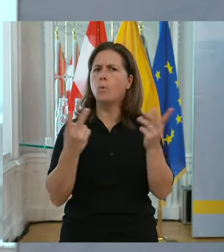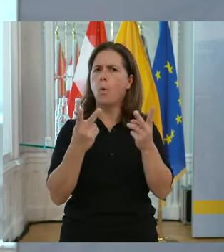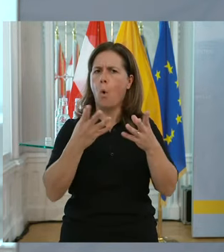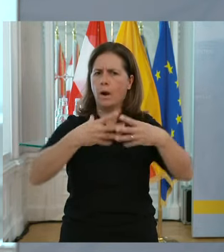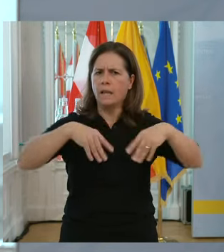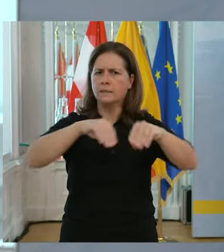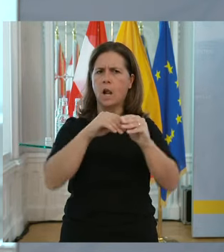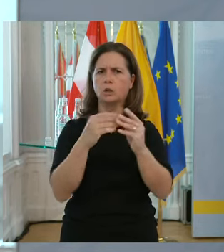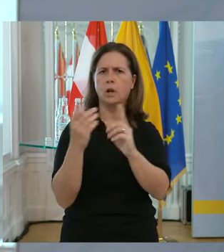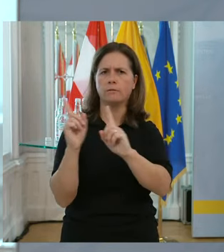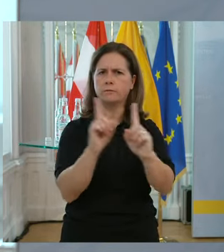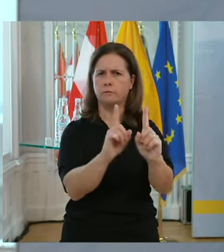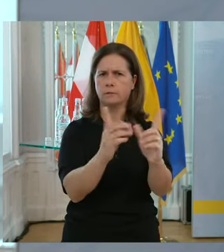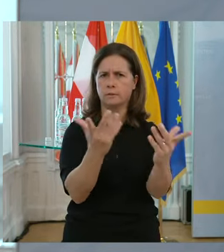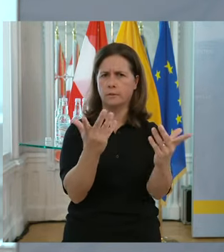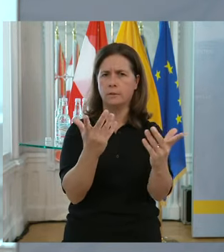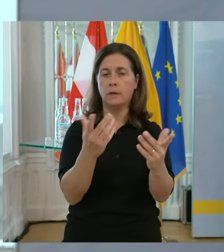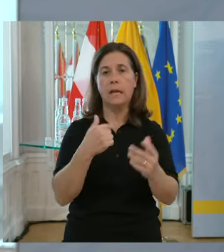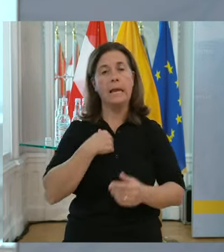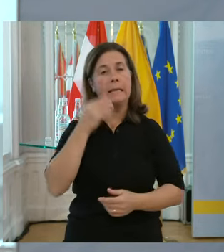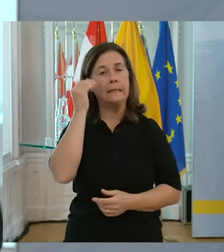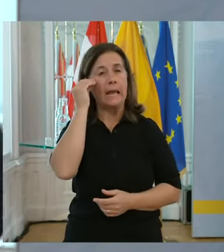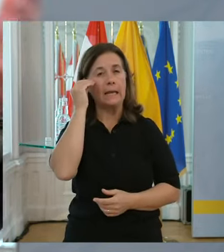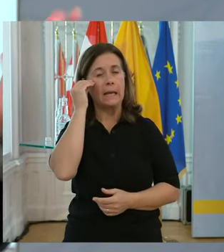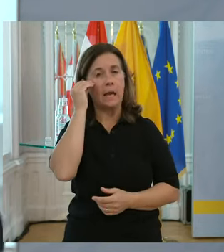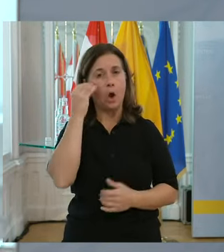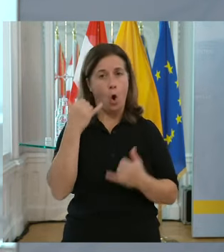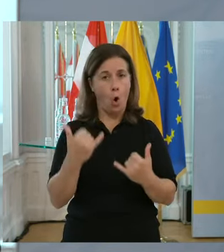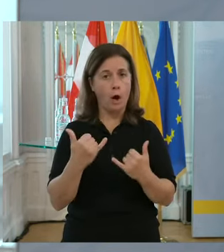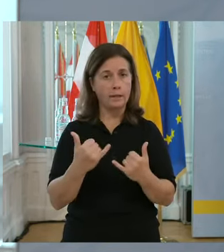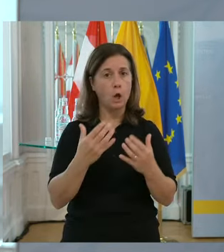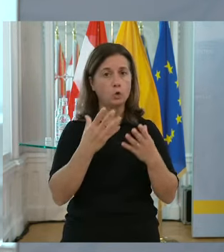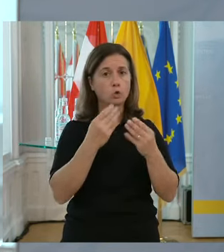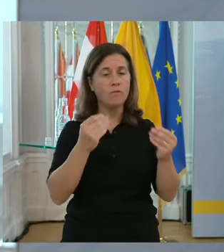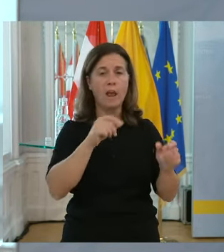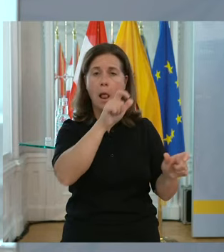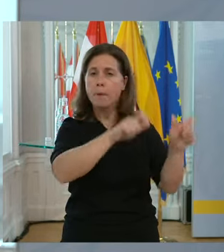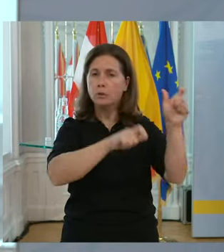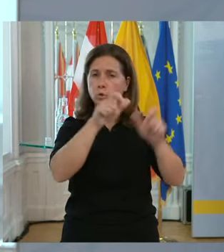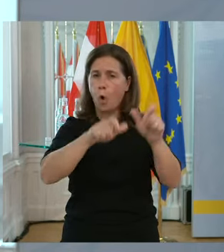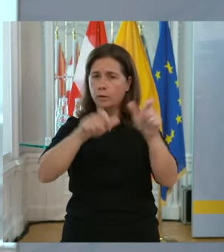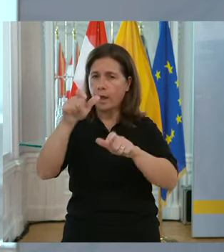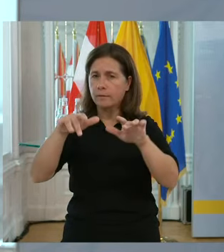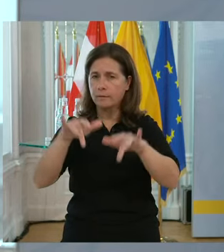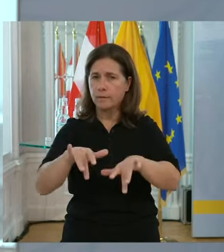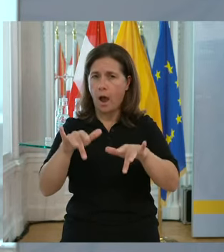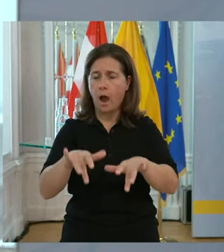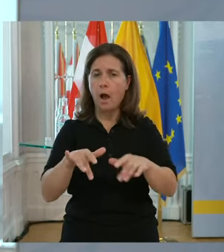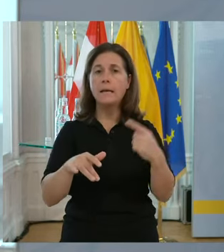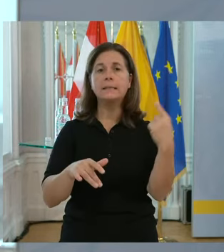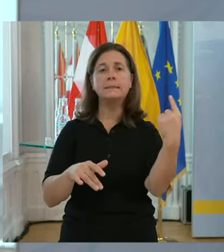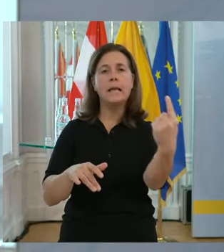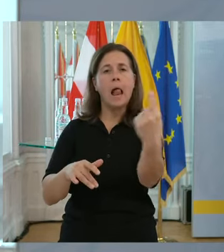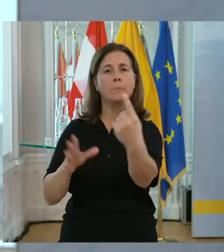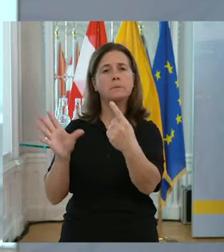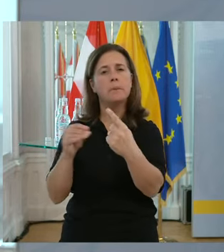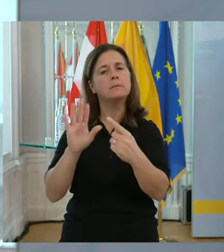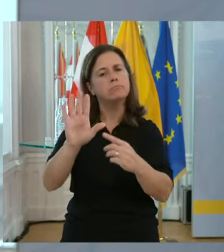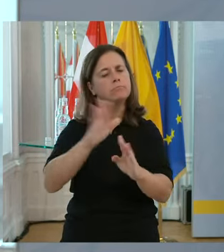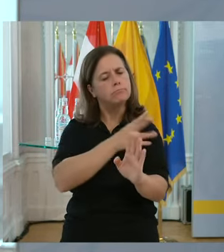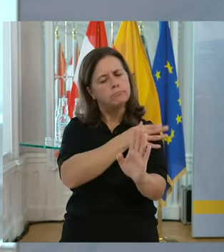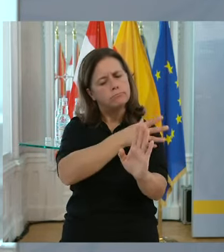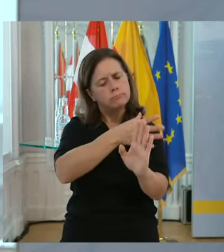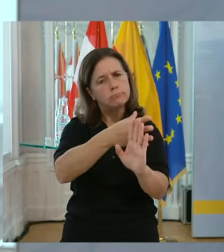stehen. Und ich denke, wir haben heute so viele Persönlichkeiten hier, die mit ihrem Einsatz in den